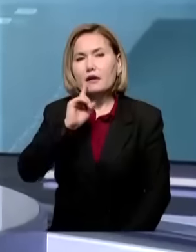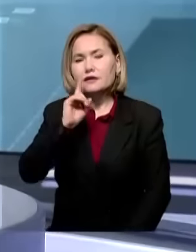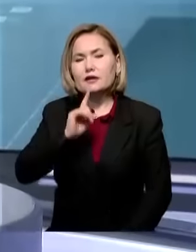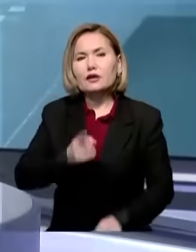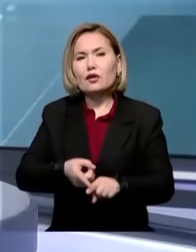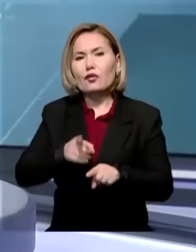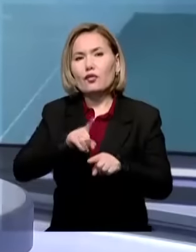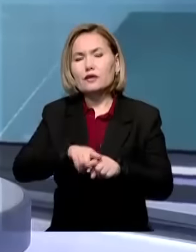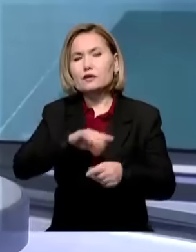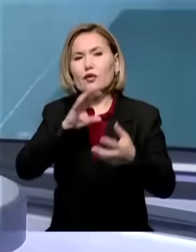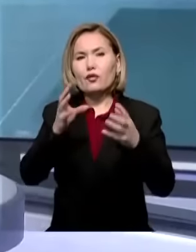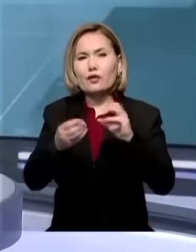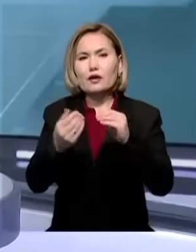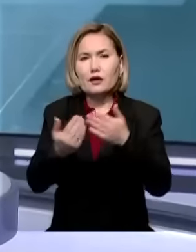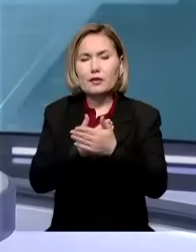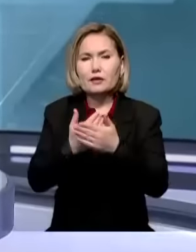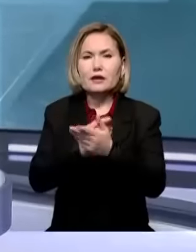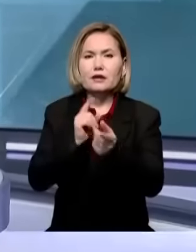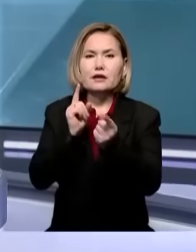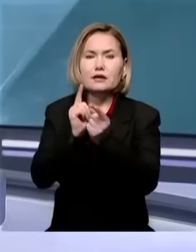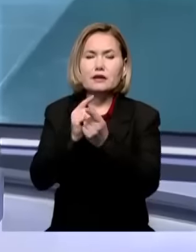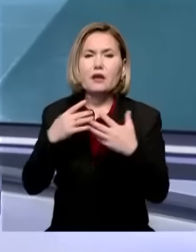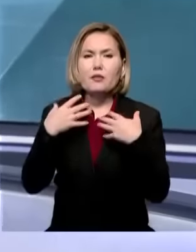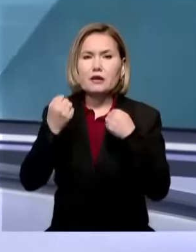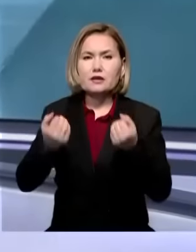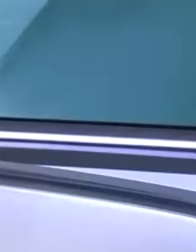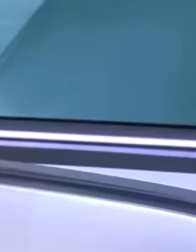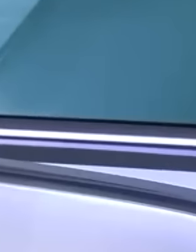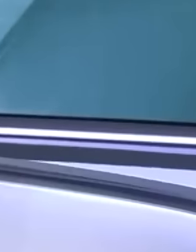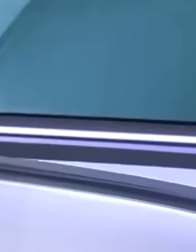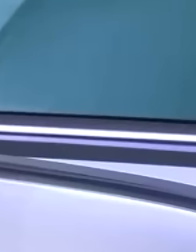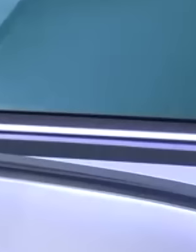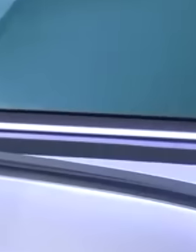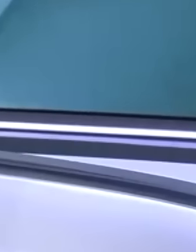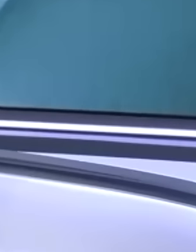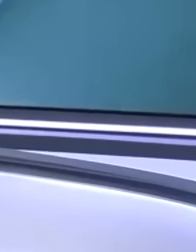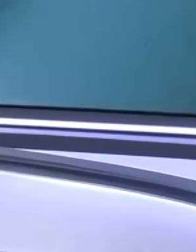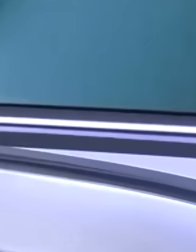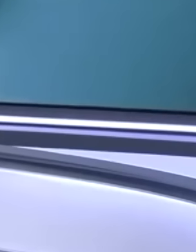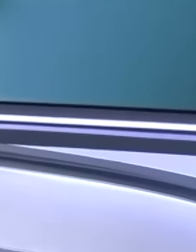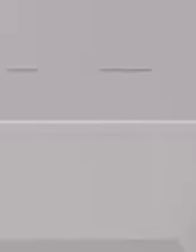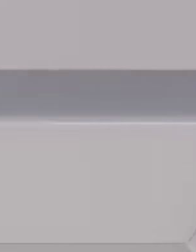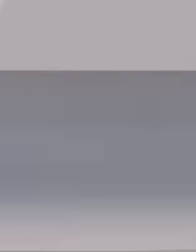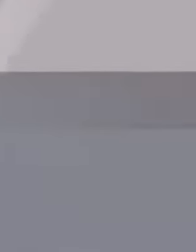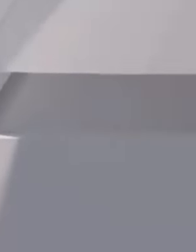келіскен ақпараттар легі осылай болды. Лайым тек жағымды жаңалықтардың жаршысы болайық.